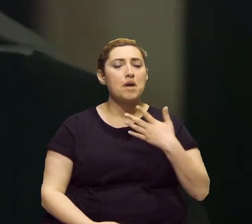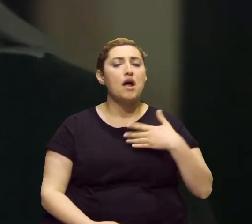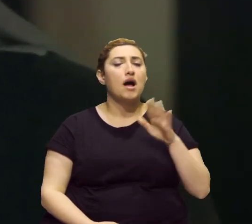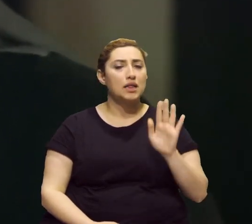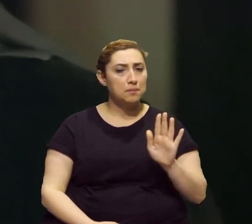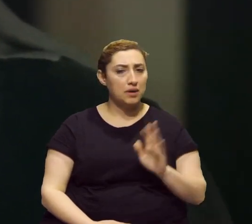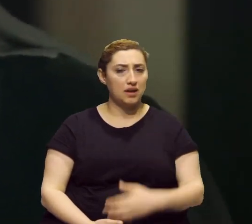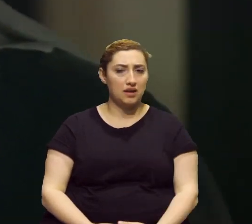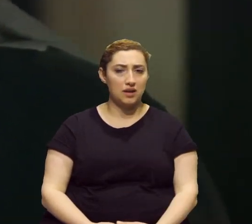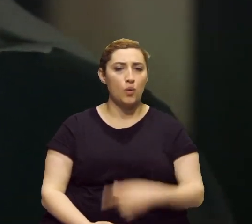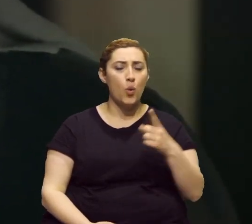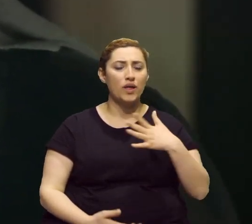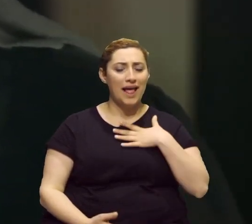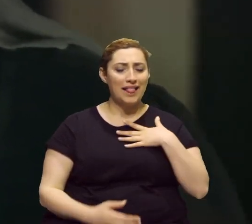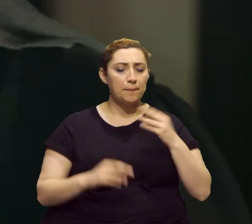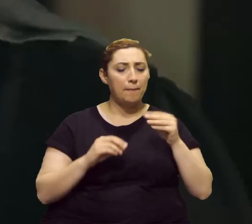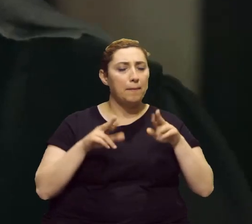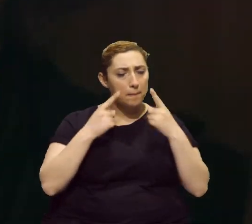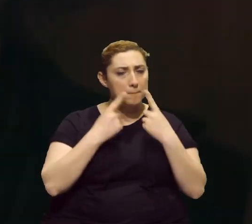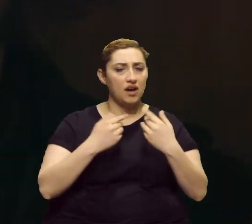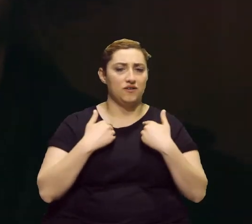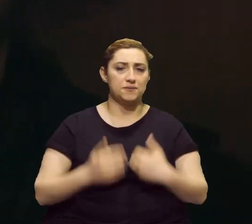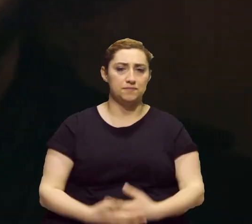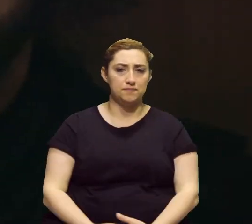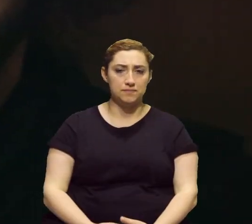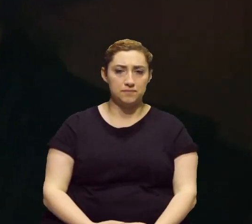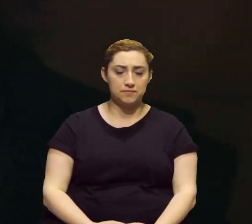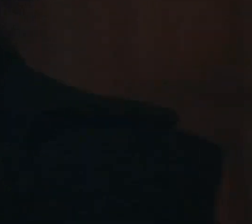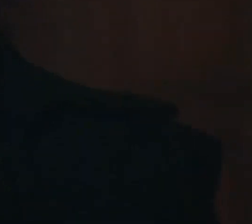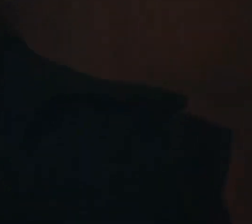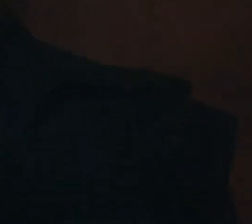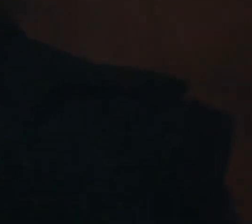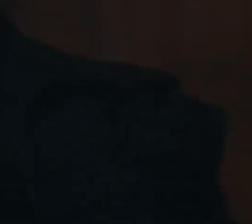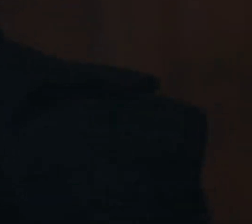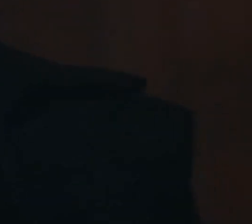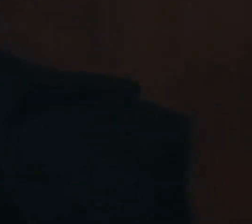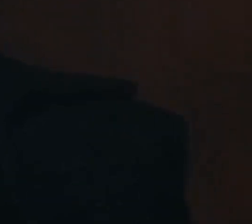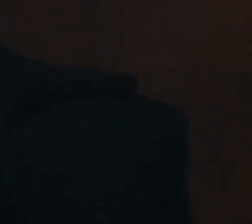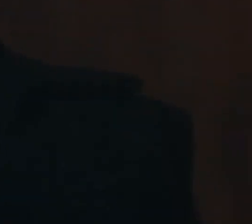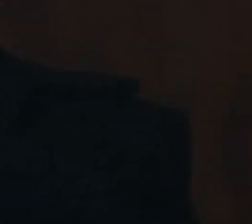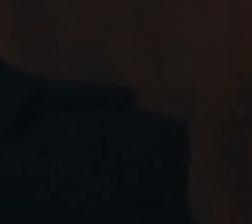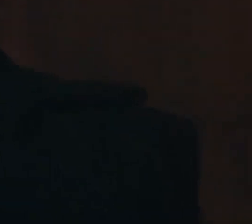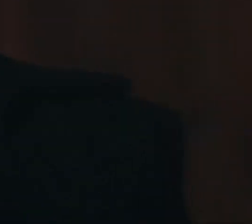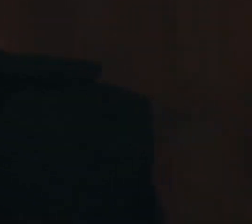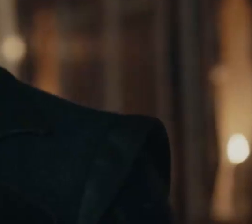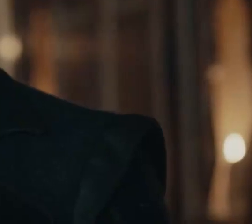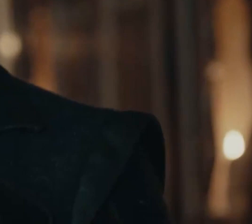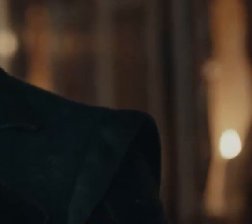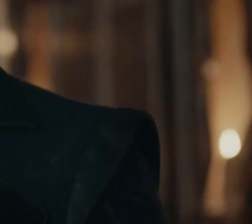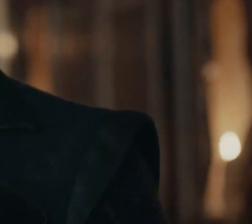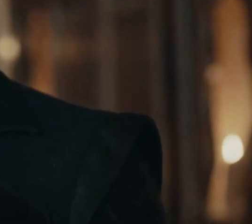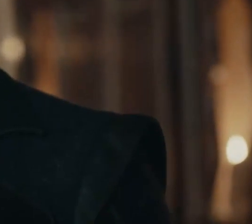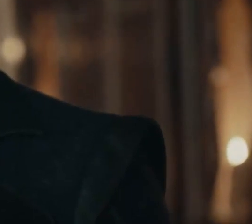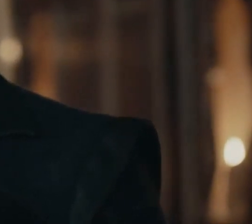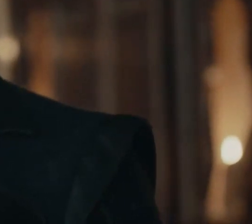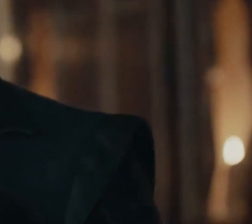Merak etmeyin. Ona gözüm gibi bakarım. Ali başını tebessümle sallayarak minnettar baktı Semiha'ya. Onun